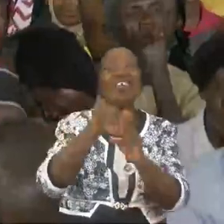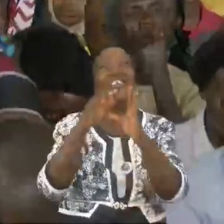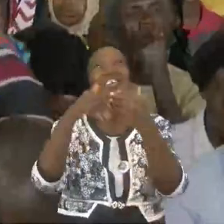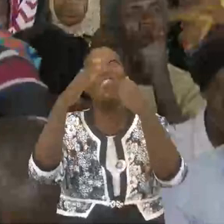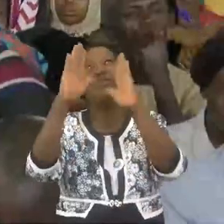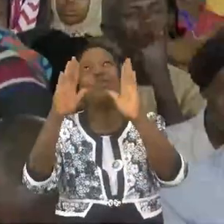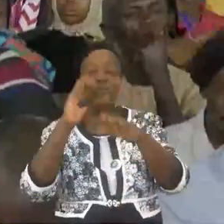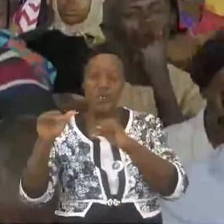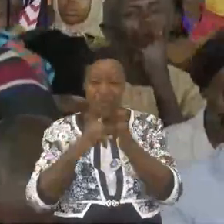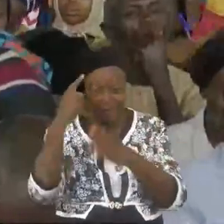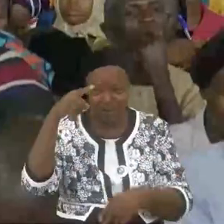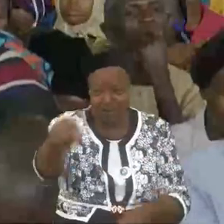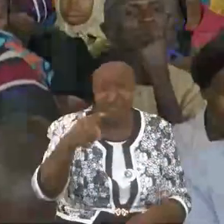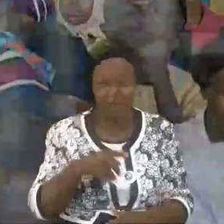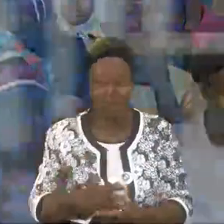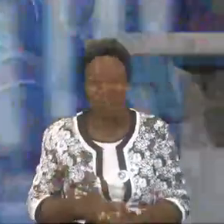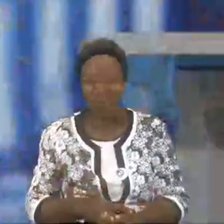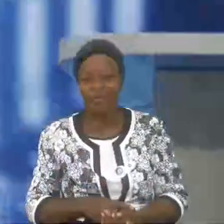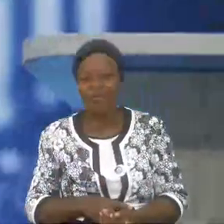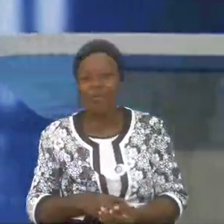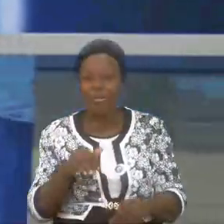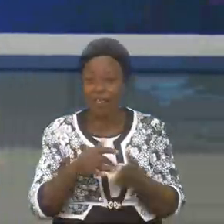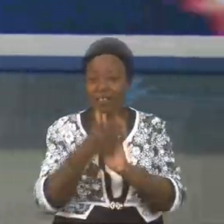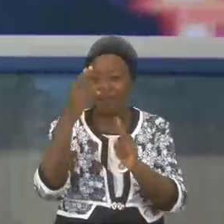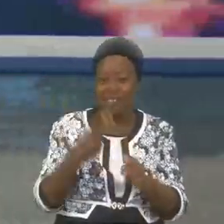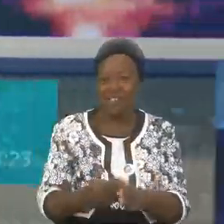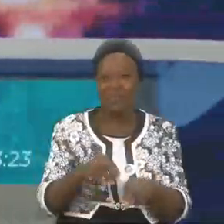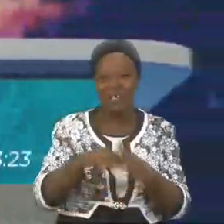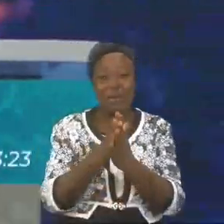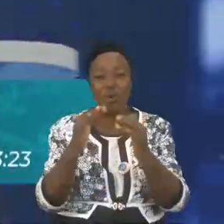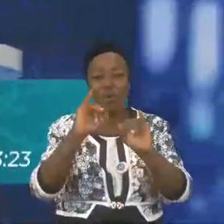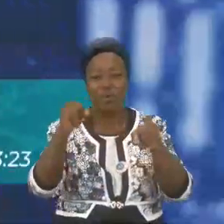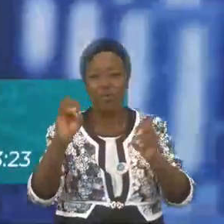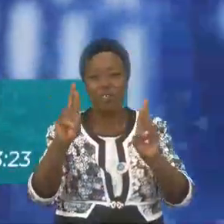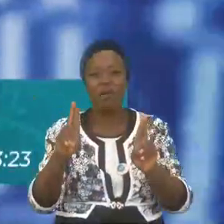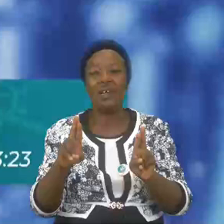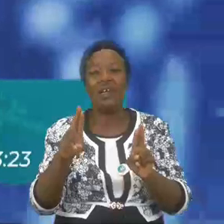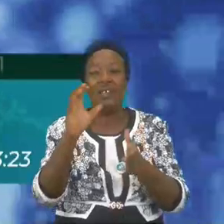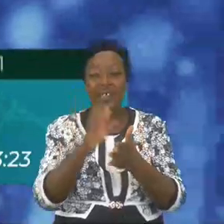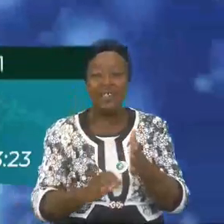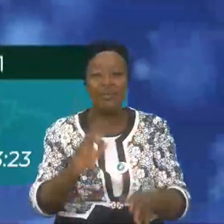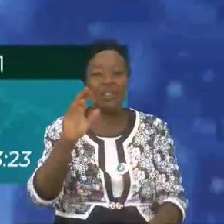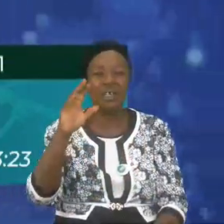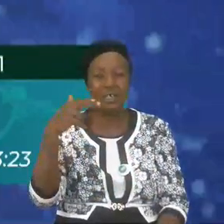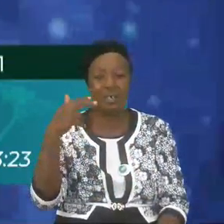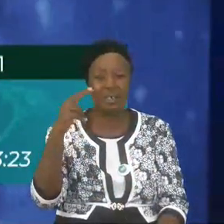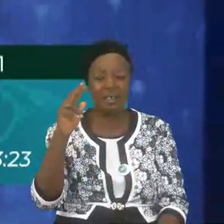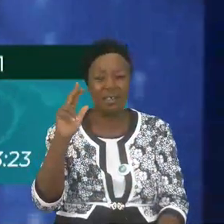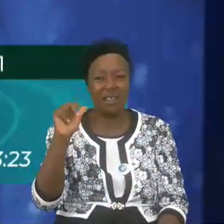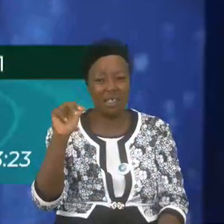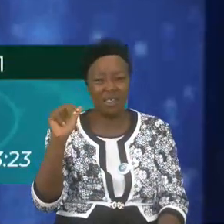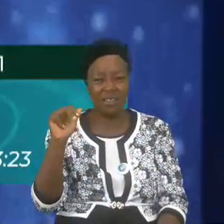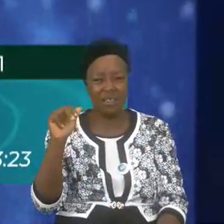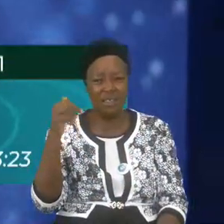cieux le fera pour toi. Jérémie, chapitre 13,